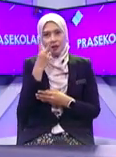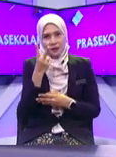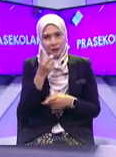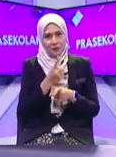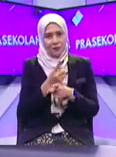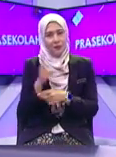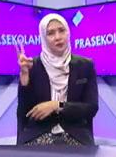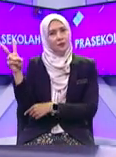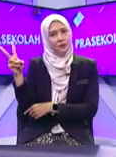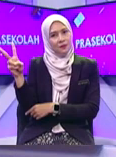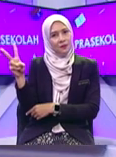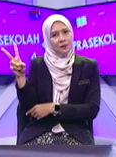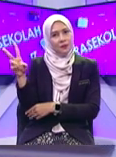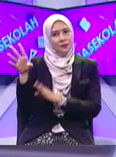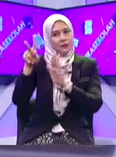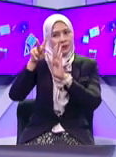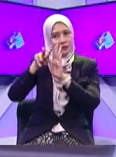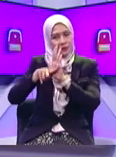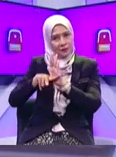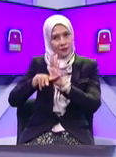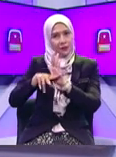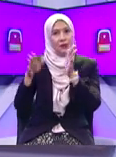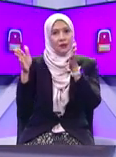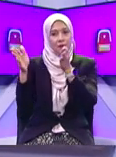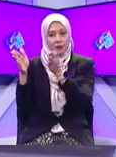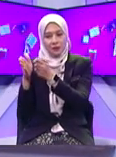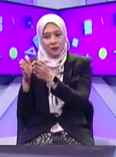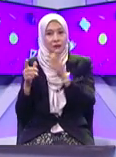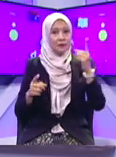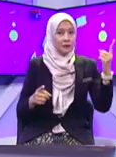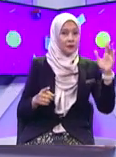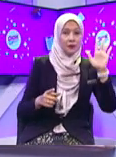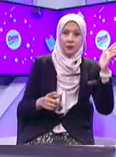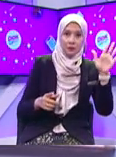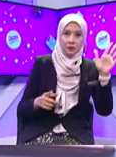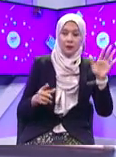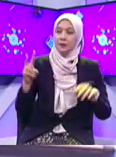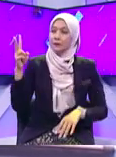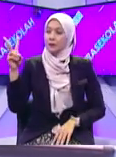ini lebih kecil daripada 15 dan dia menunjukkan pengurangan